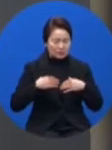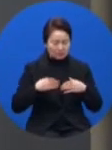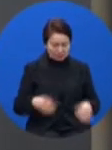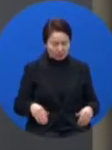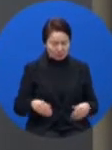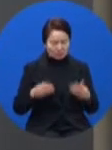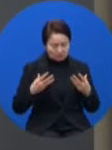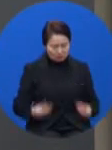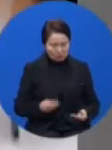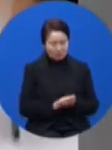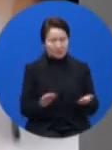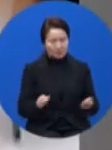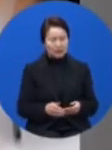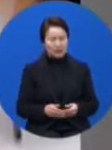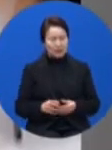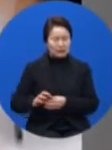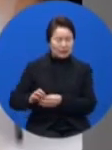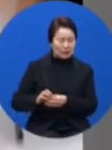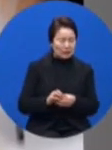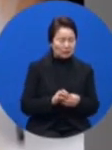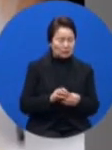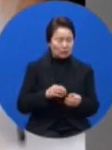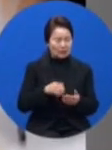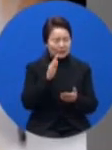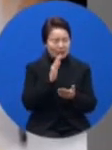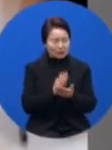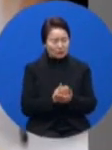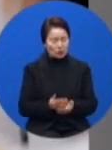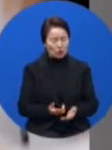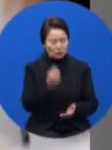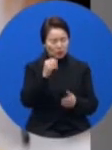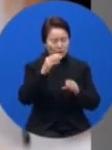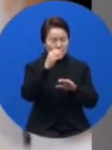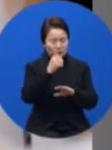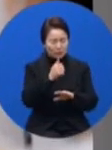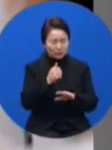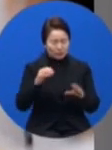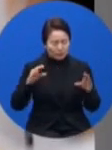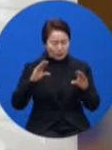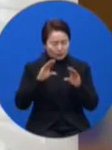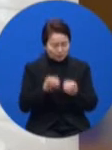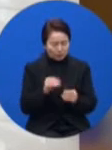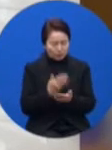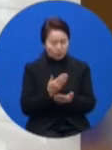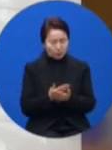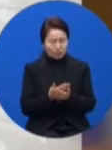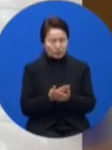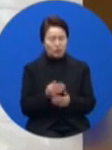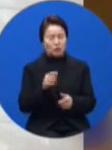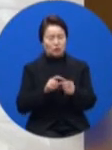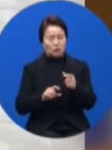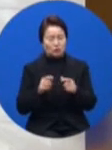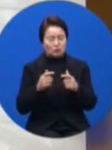아버지 장기전 가지 않도록 아버지께서 아버지 속히 빨리 종식시켜 주시고 모든 자들 이제는 더 이상